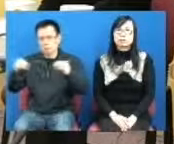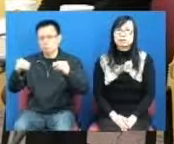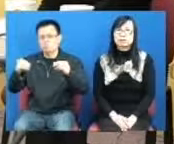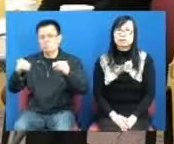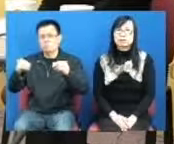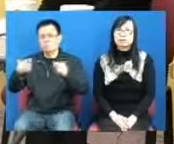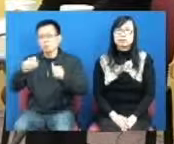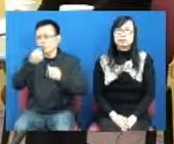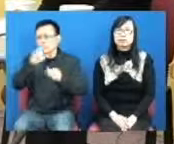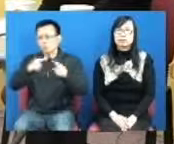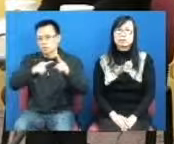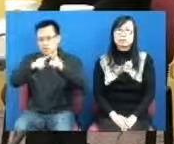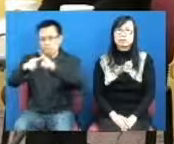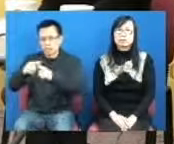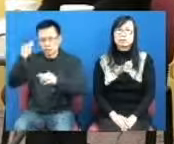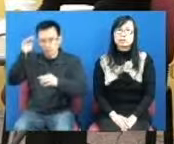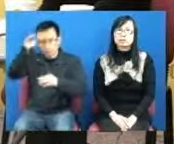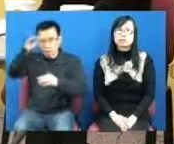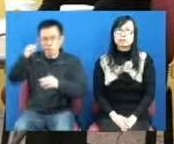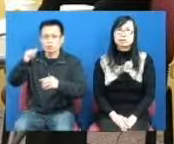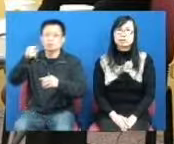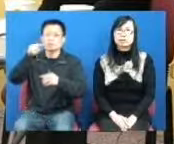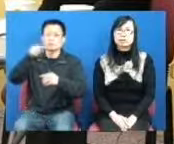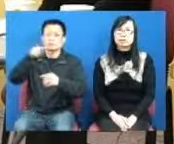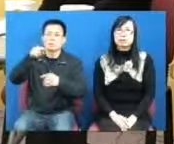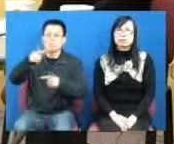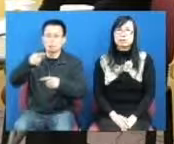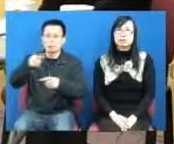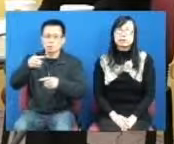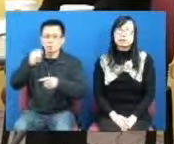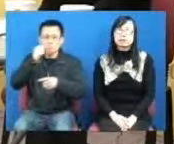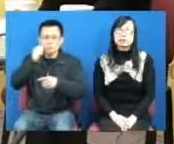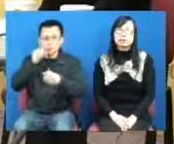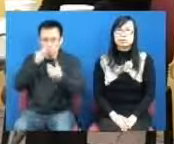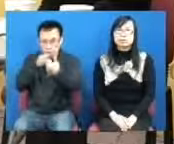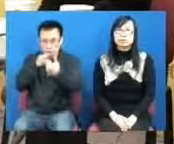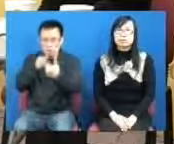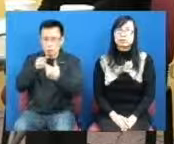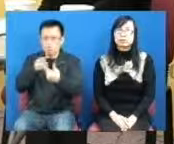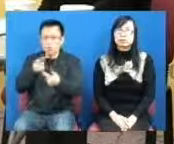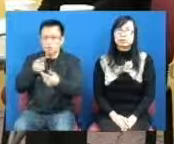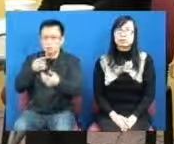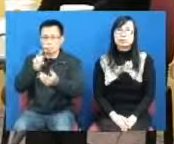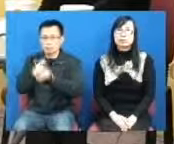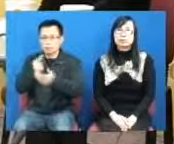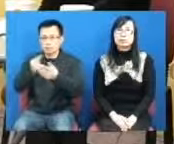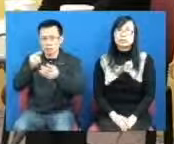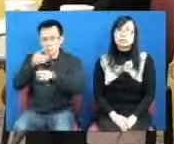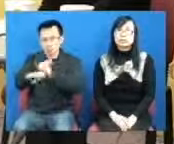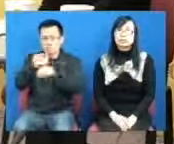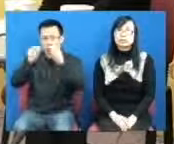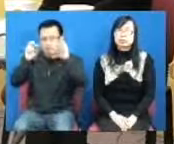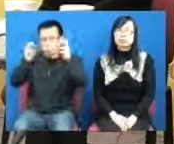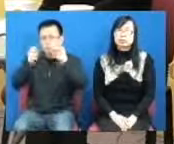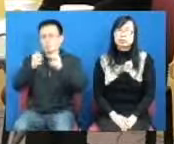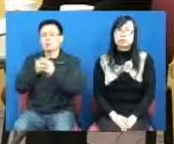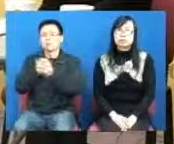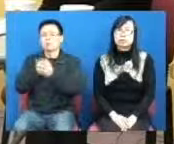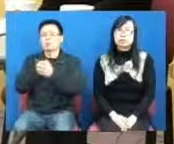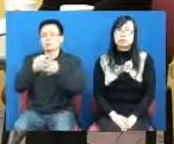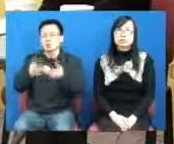這個香港市民希望他去至少面向幾個主要的社會問題這幾年我們經常說